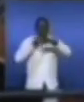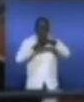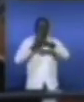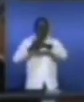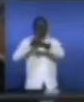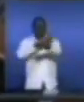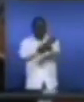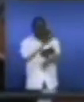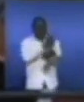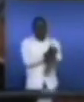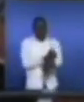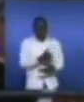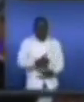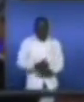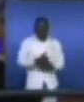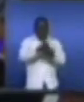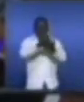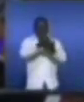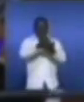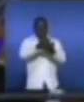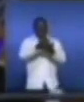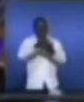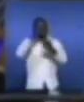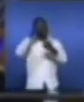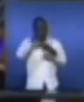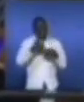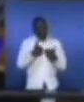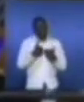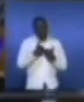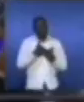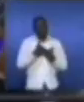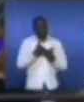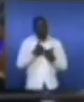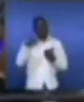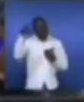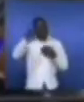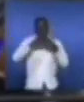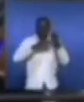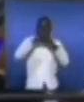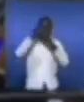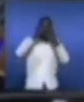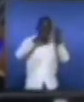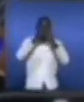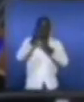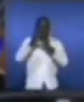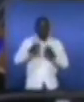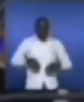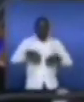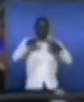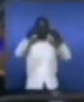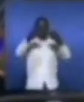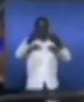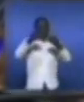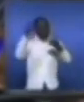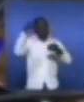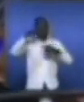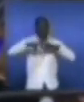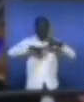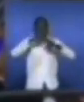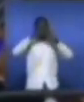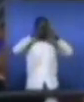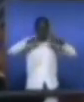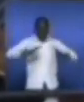à nous aider à acquérir des infrastructures, doter notamment les laboratoires équipés en la